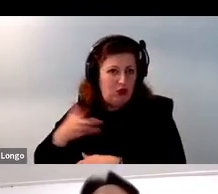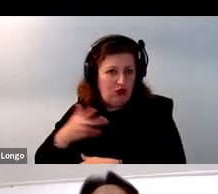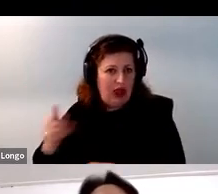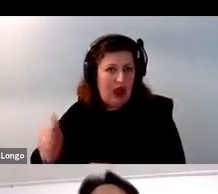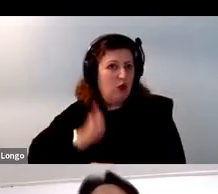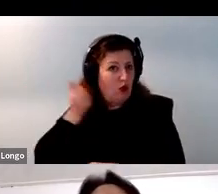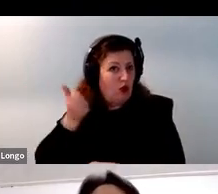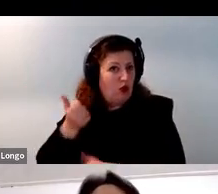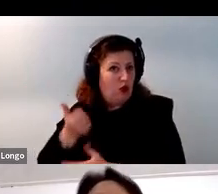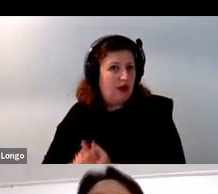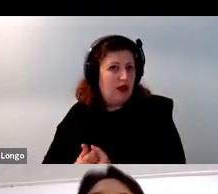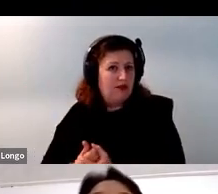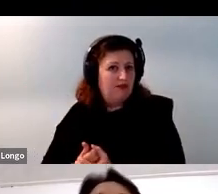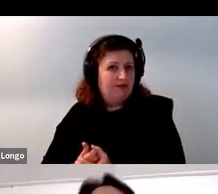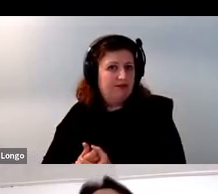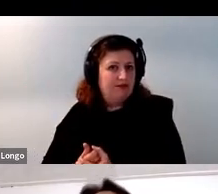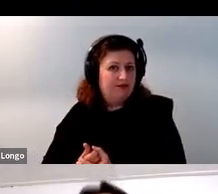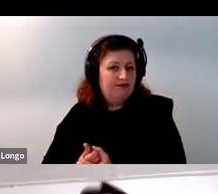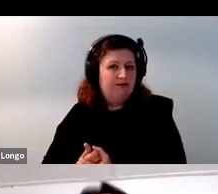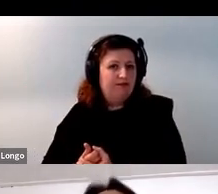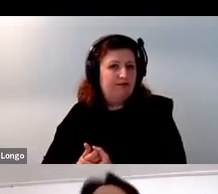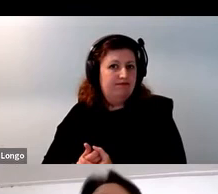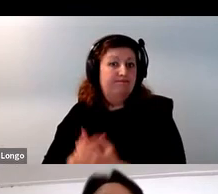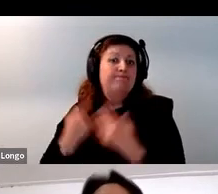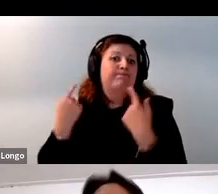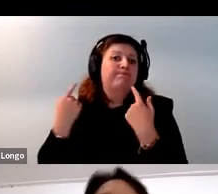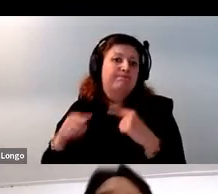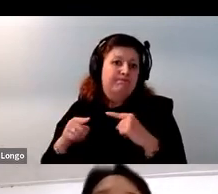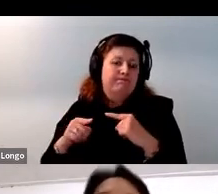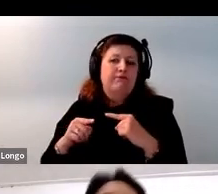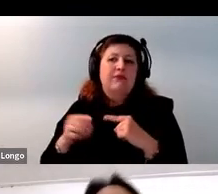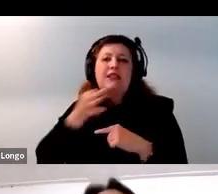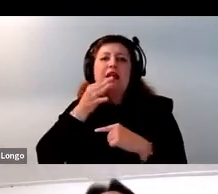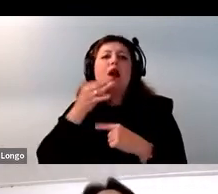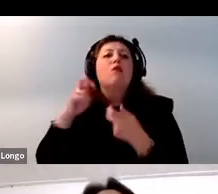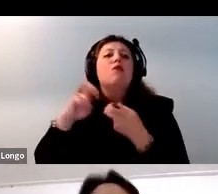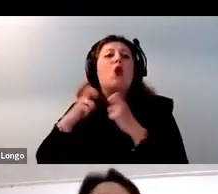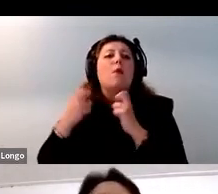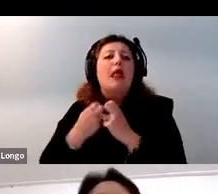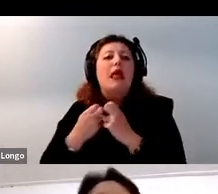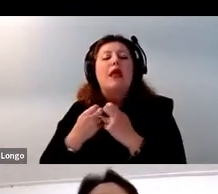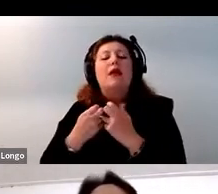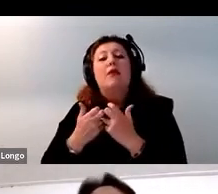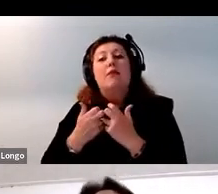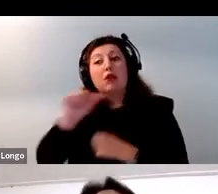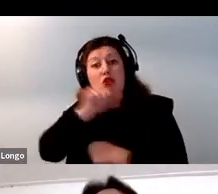un'autonomia di mobilità di questi bambini. Chiaramente poi il problema si estende sulle strade, perché